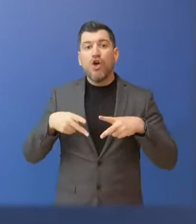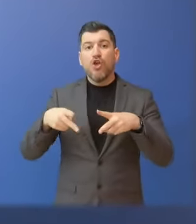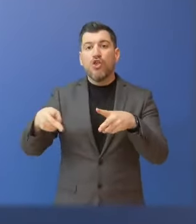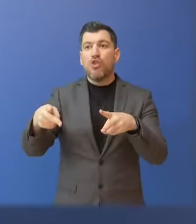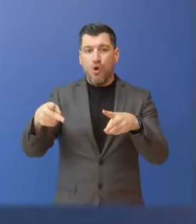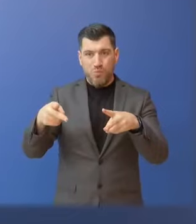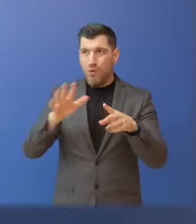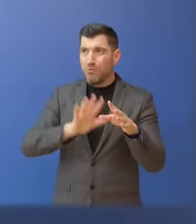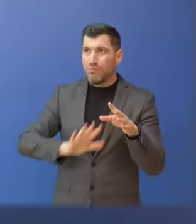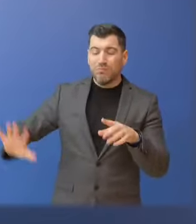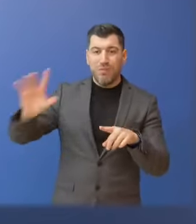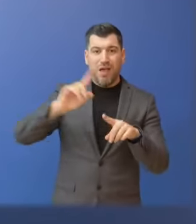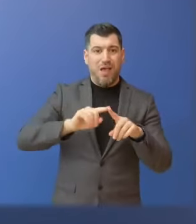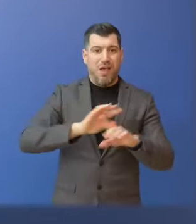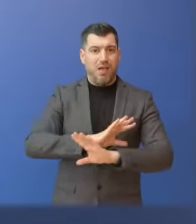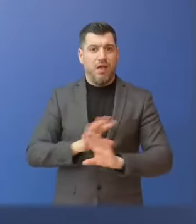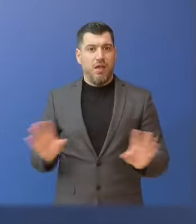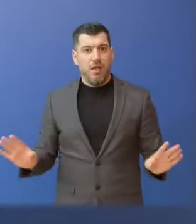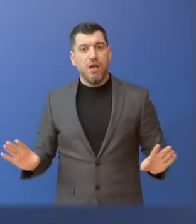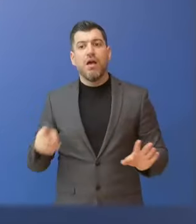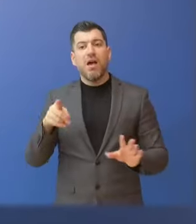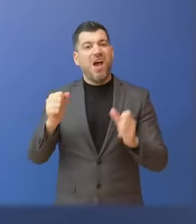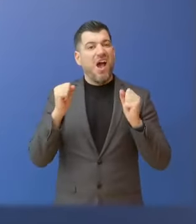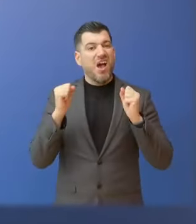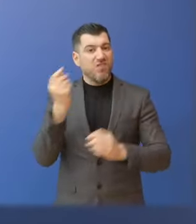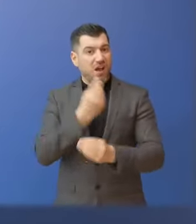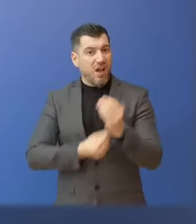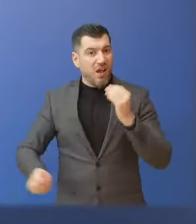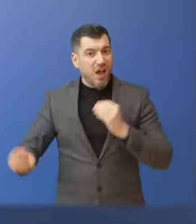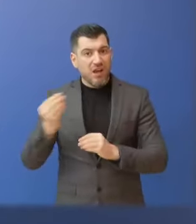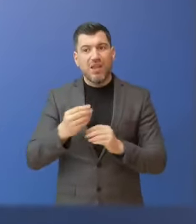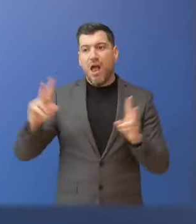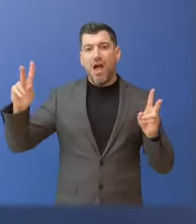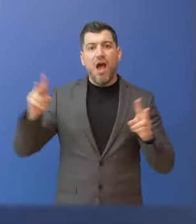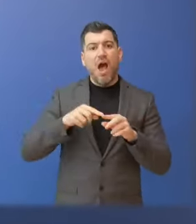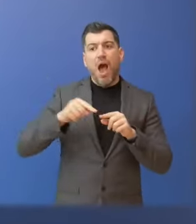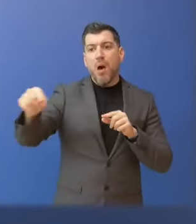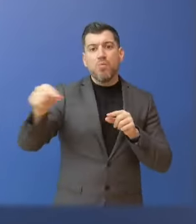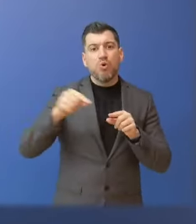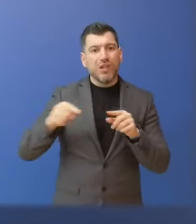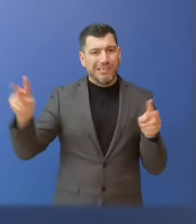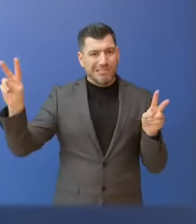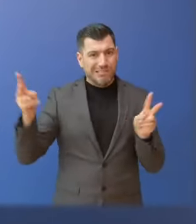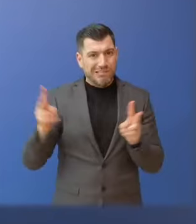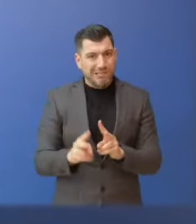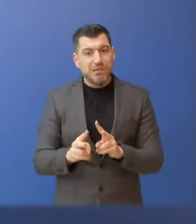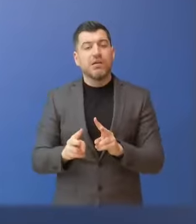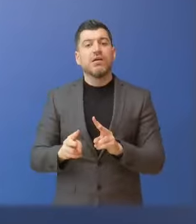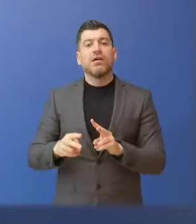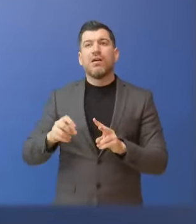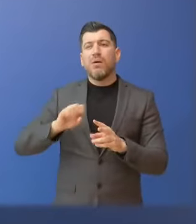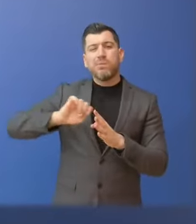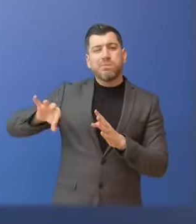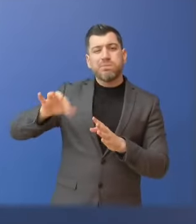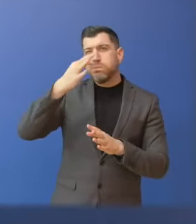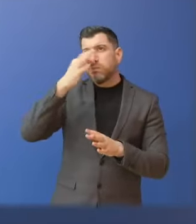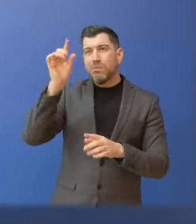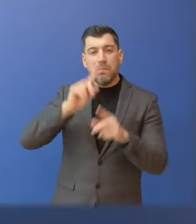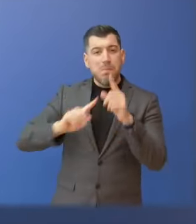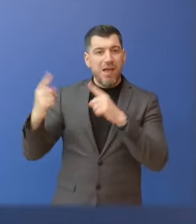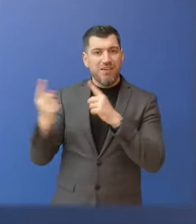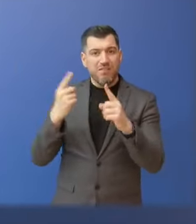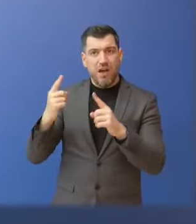συντομεύει τις αποστάσεις αυξάνει την οδική ασφάλεια των χρηστών μειώνει την περιβαντολογική επιβάρυνση βελτιώνει την